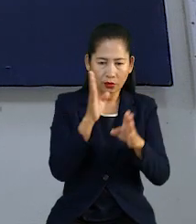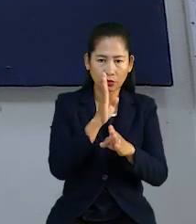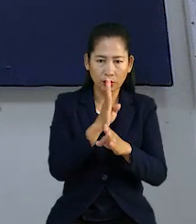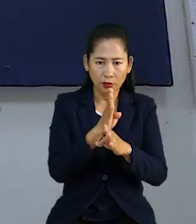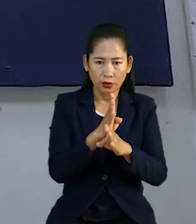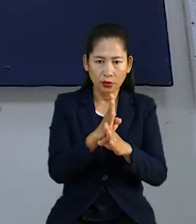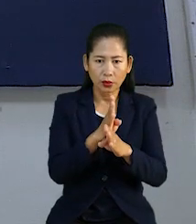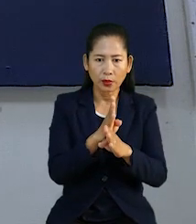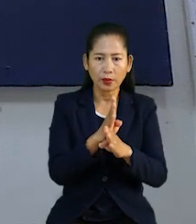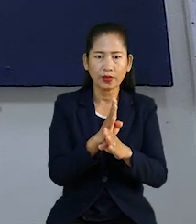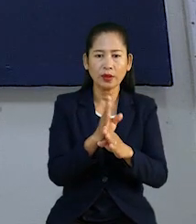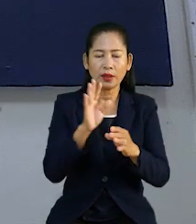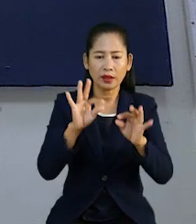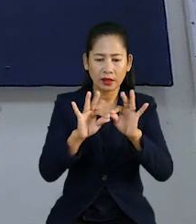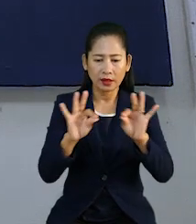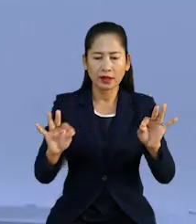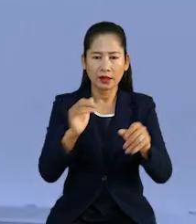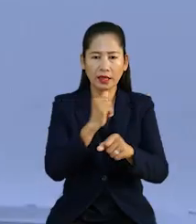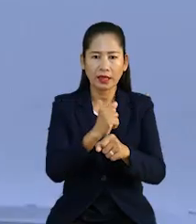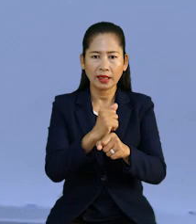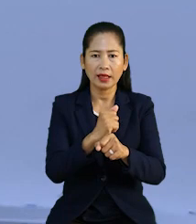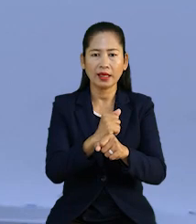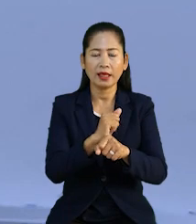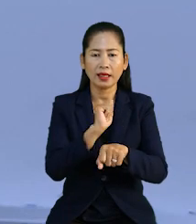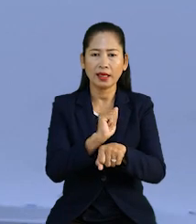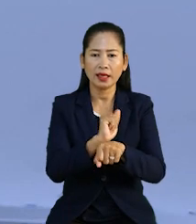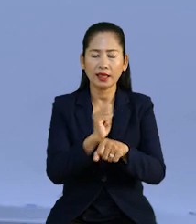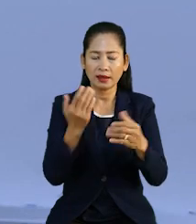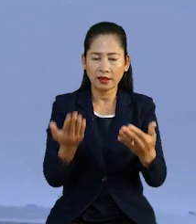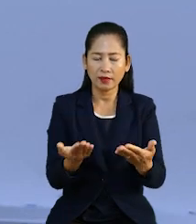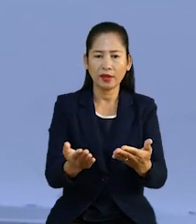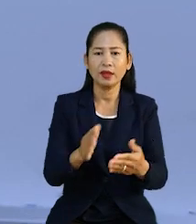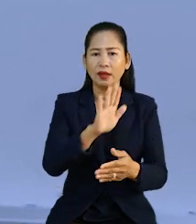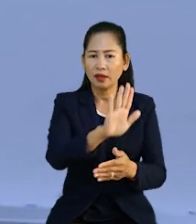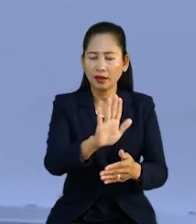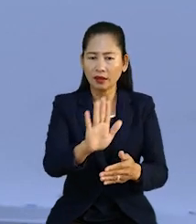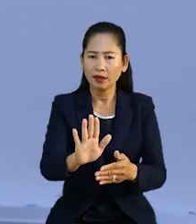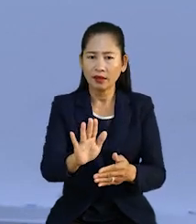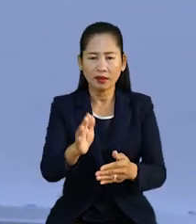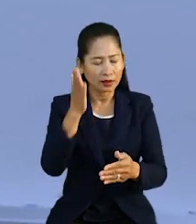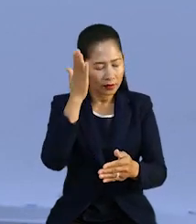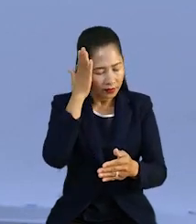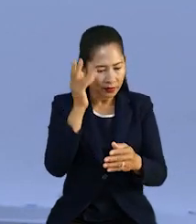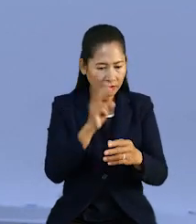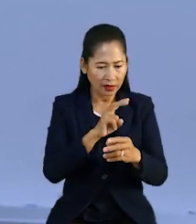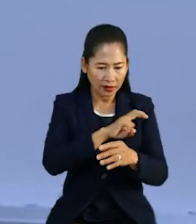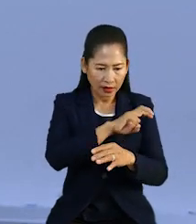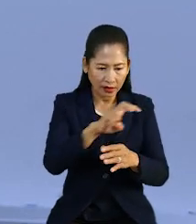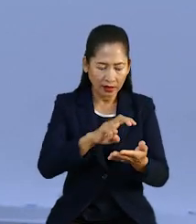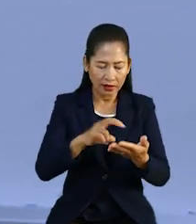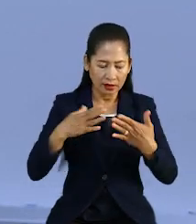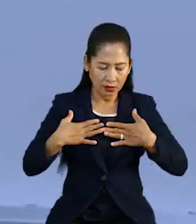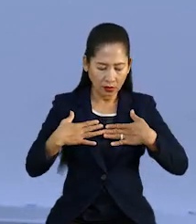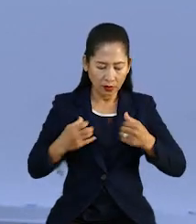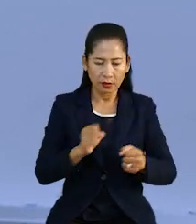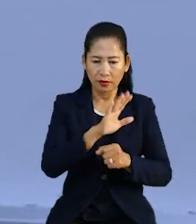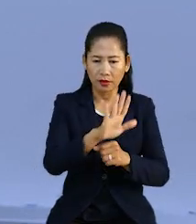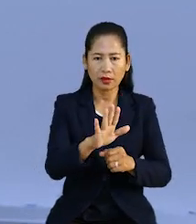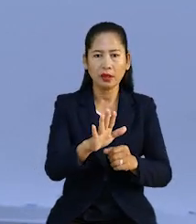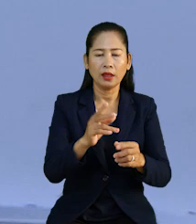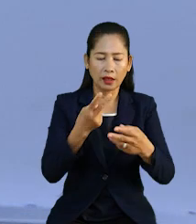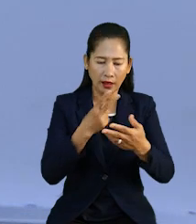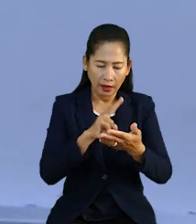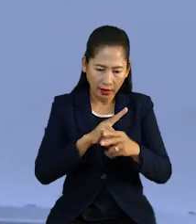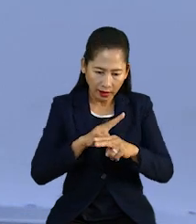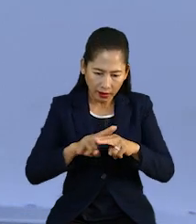YouTube, nâng tình lập tất cả. Chà, tận tâm nâng ní, cho cô tình ọc này cũng lịch hai đại xa sắp phục thịp rồi bỏ cốn, đòi